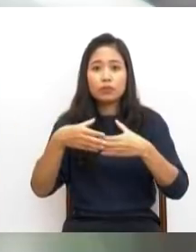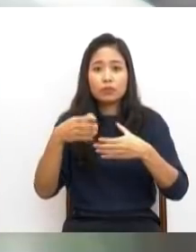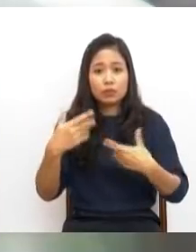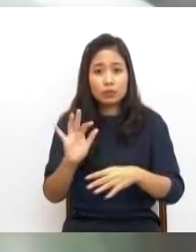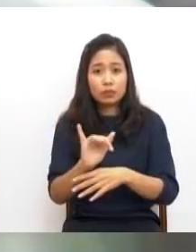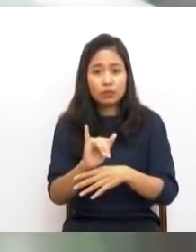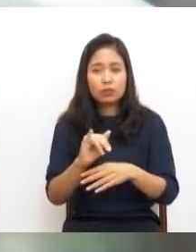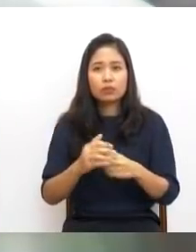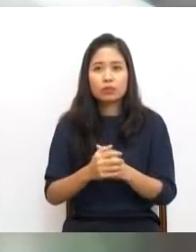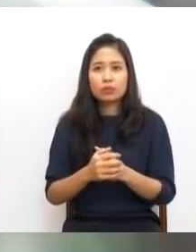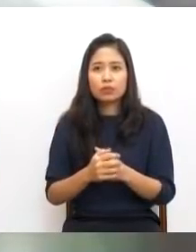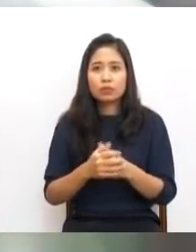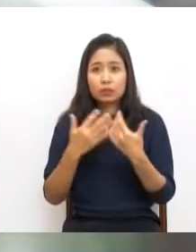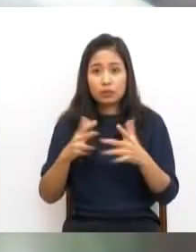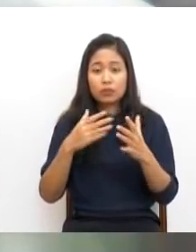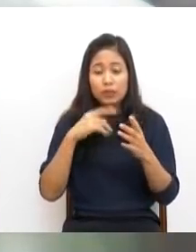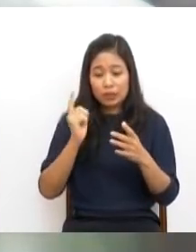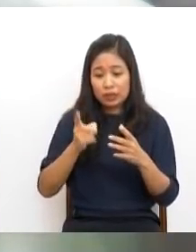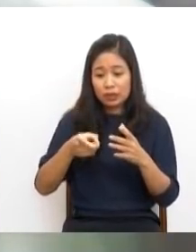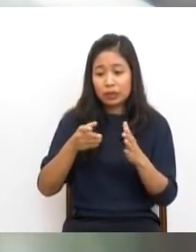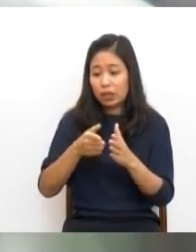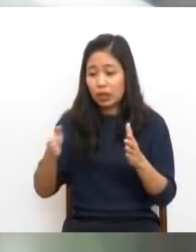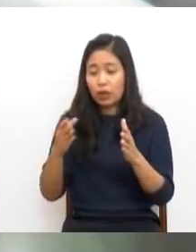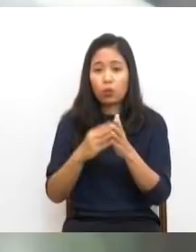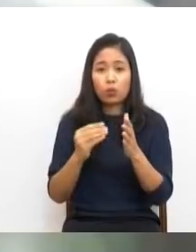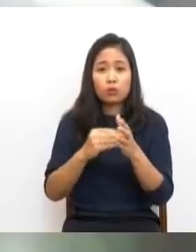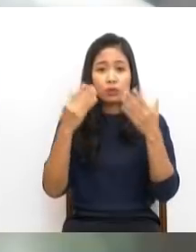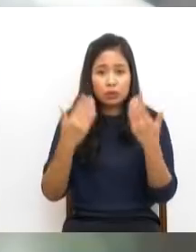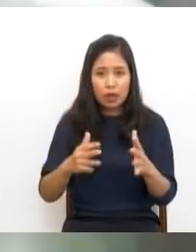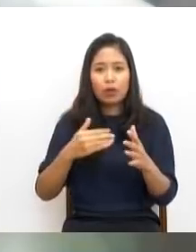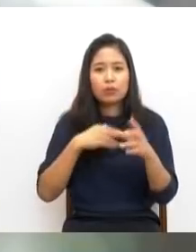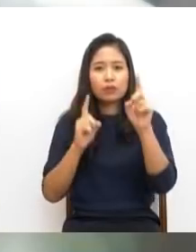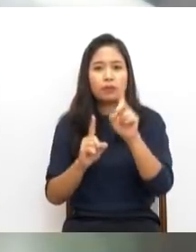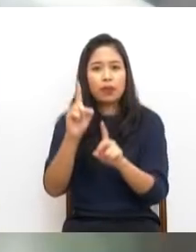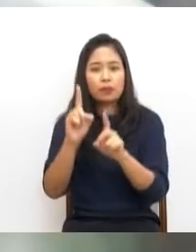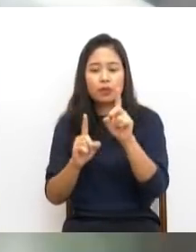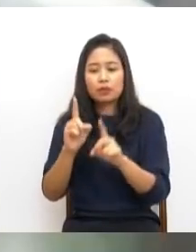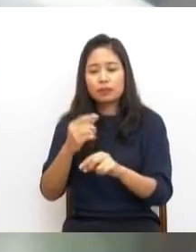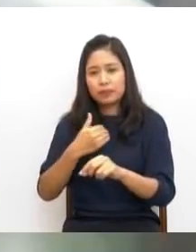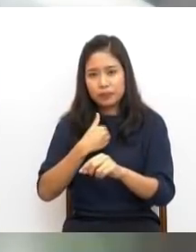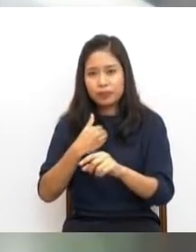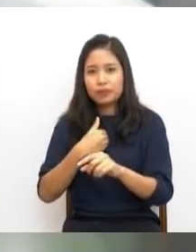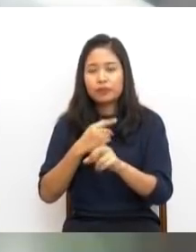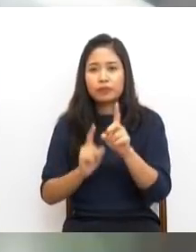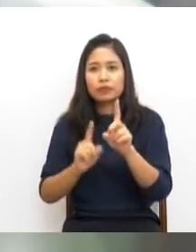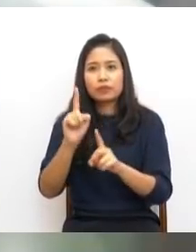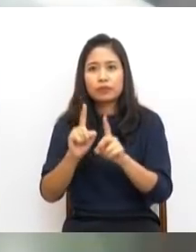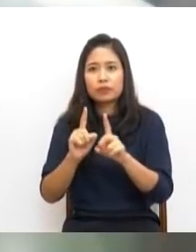ปกติครับหลังจากที่คุณครูเขาอบรมเสร็จปุ๊บเราก็จะมีแบบประเมินที่อยากจะฝากคุณครูที่จะให้ประเมินกับเ